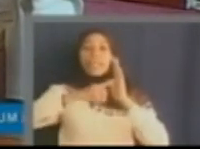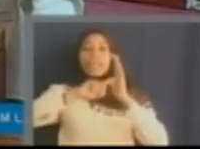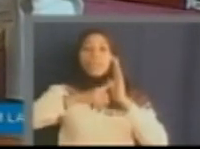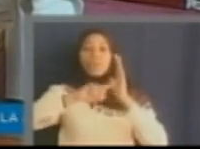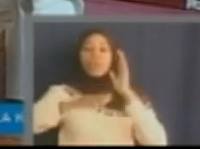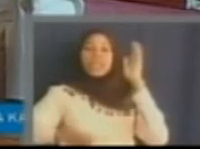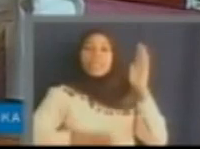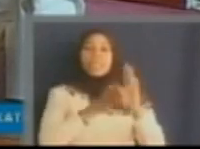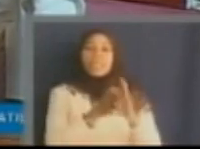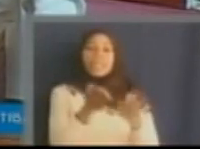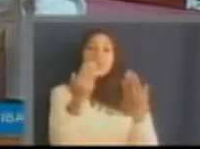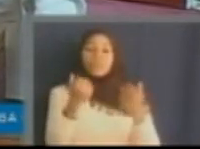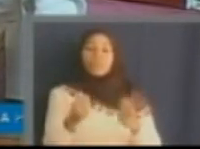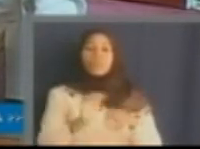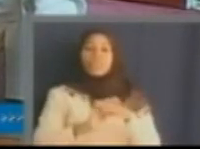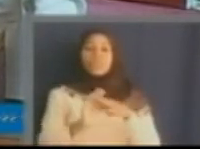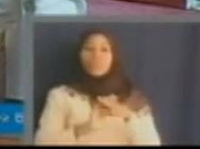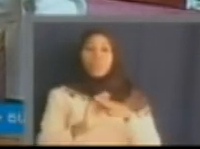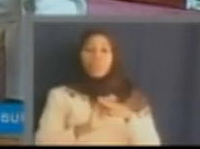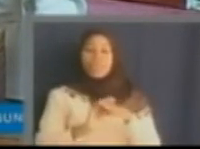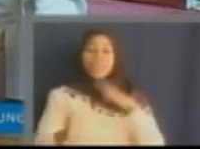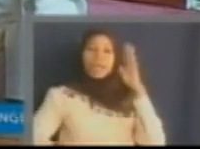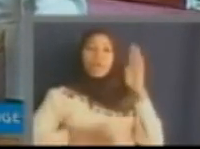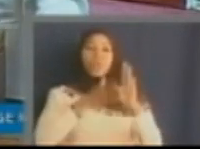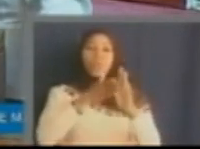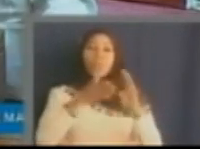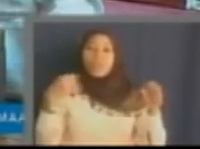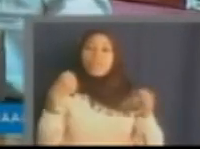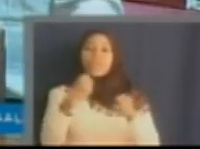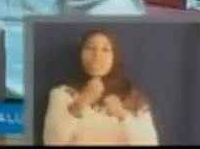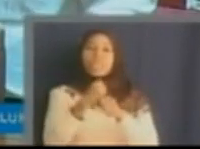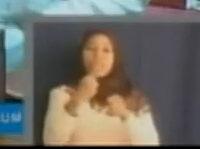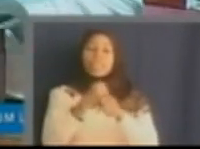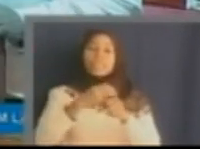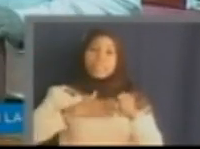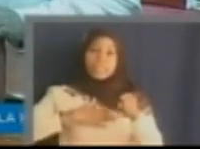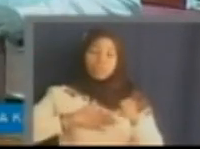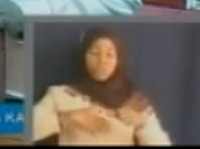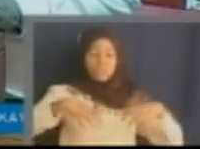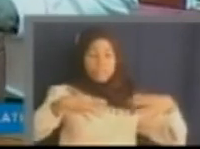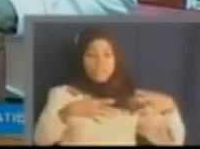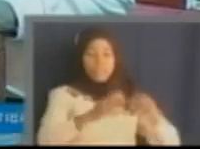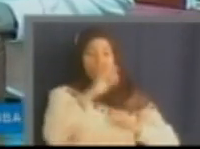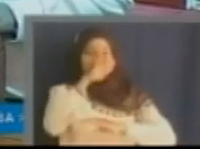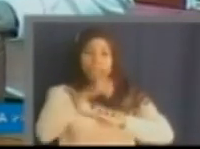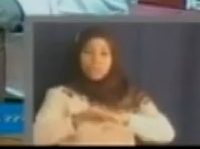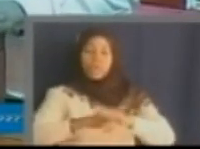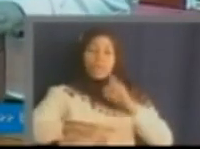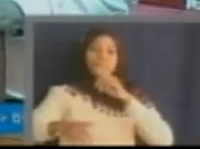kutumika kwa ajili ya shughuli zetu za kamati wakati wa mjadala. Mheshimiwa